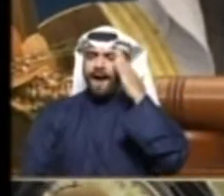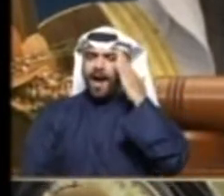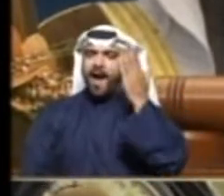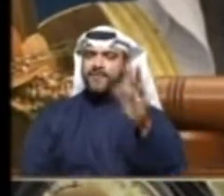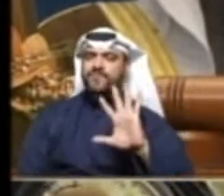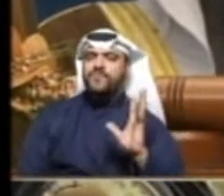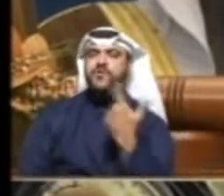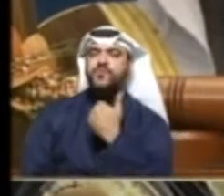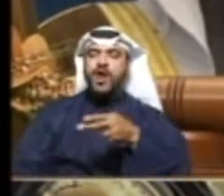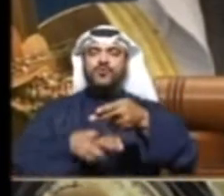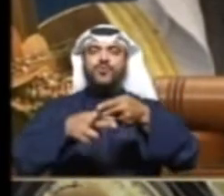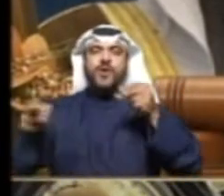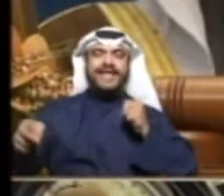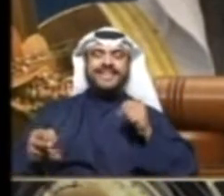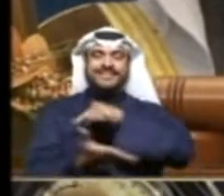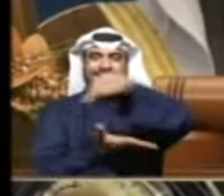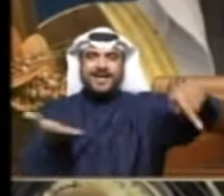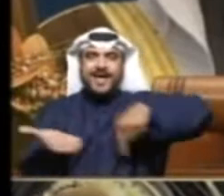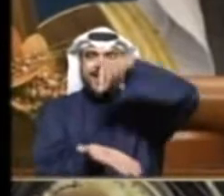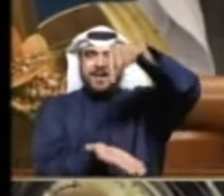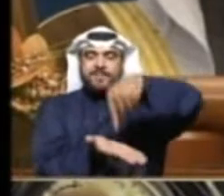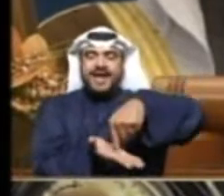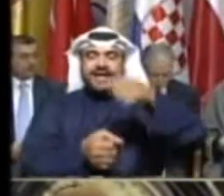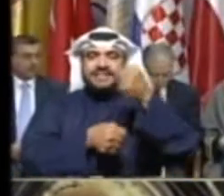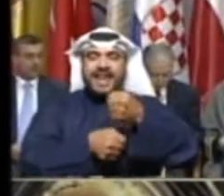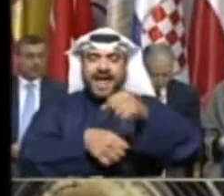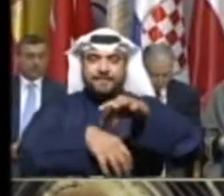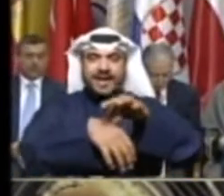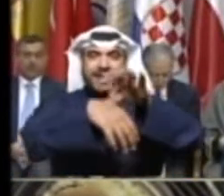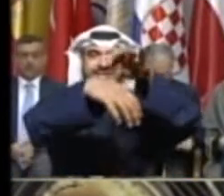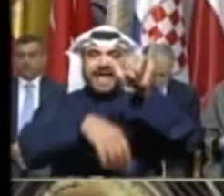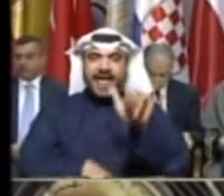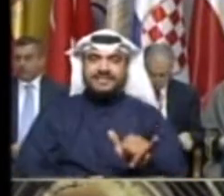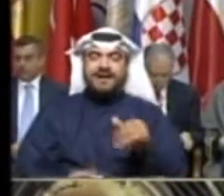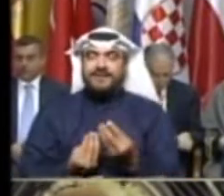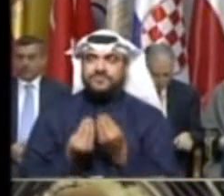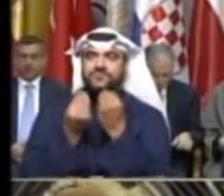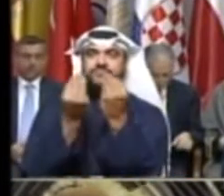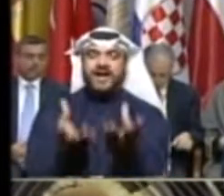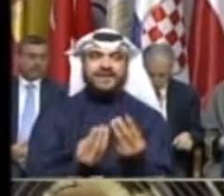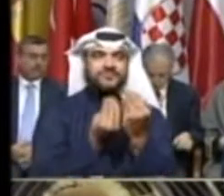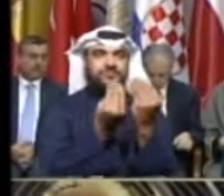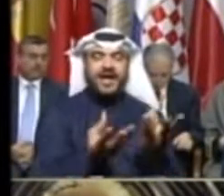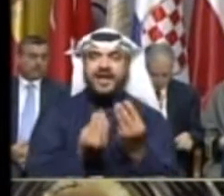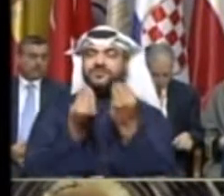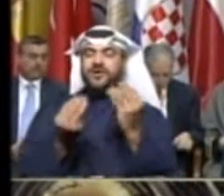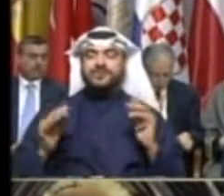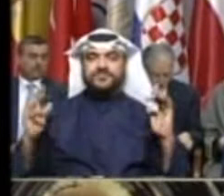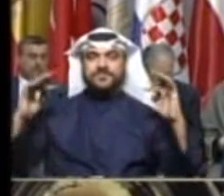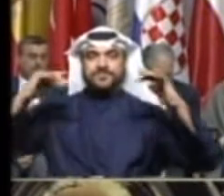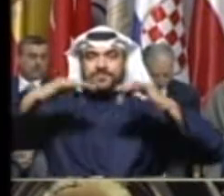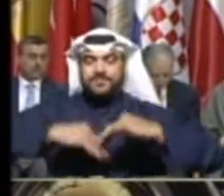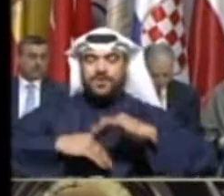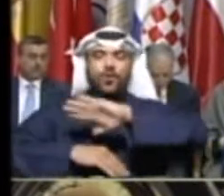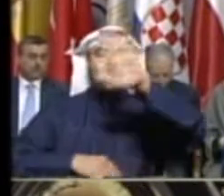السباقة لمد يد العون للأشقاء في العراق لتواصل عطاءها الفياض وتكون المنارة التي يهتدي